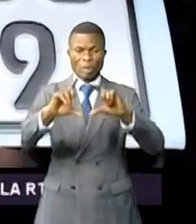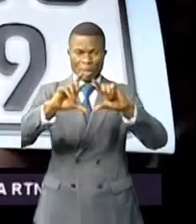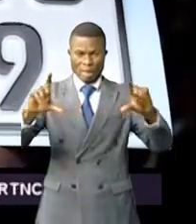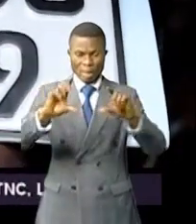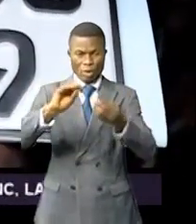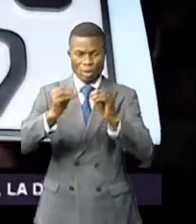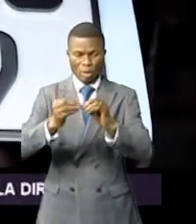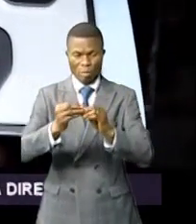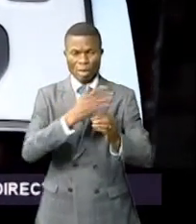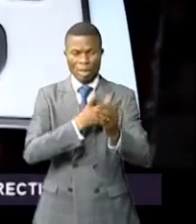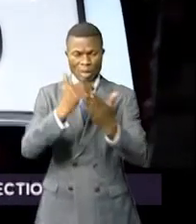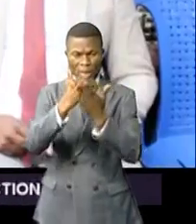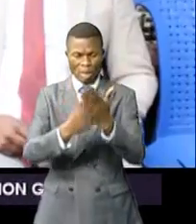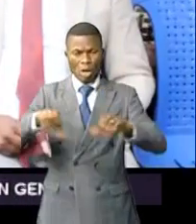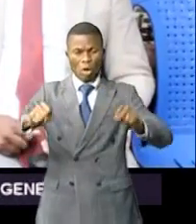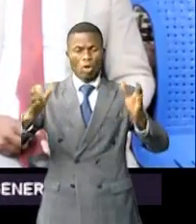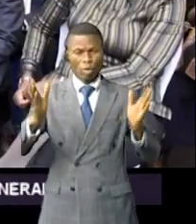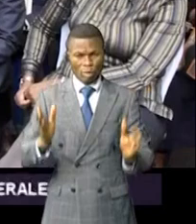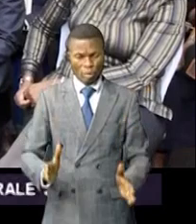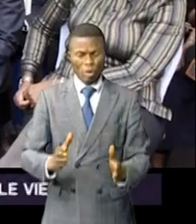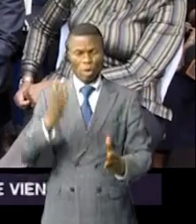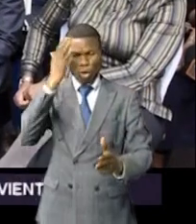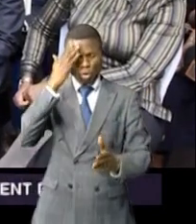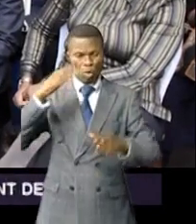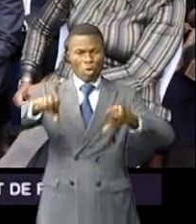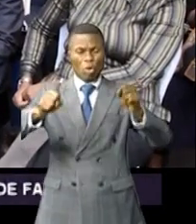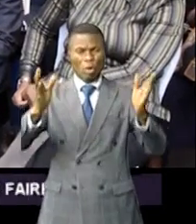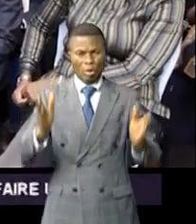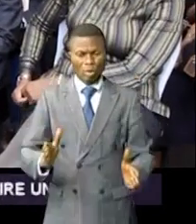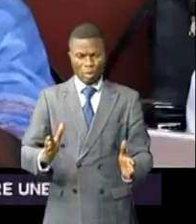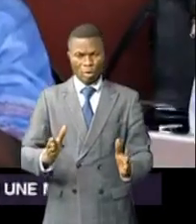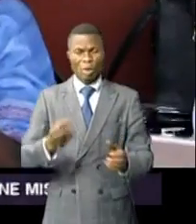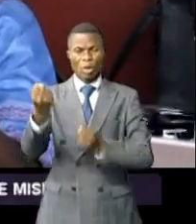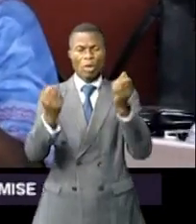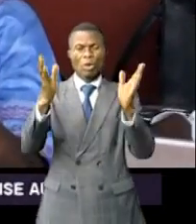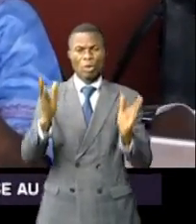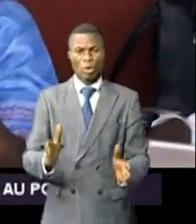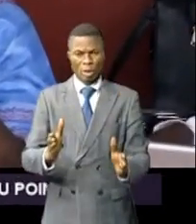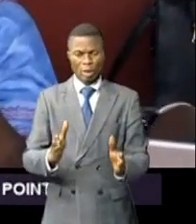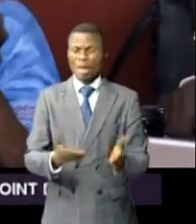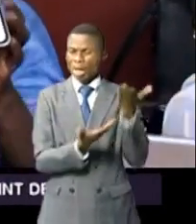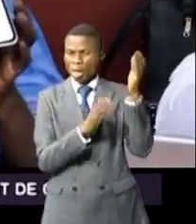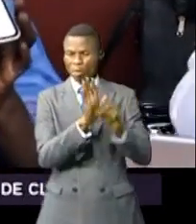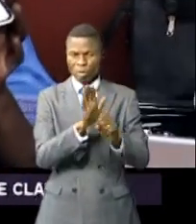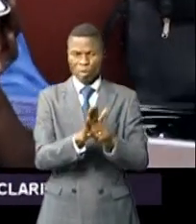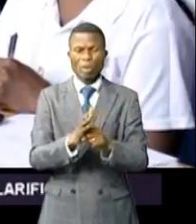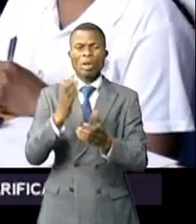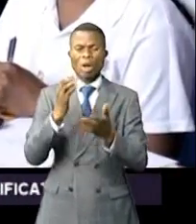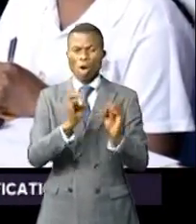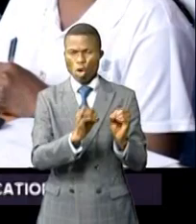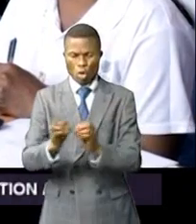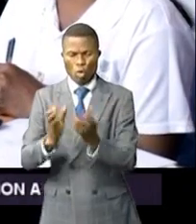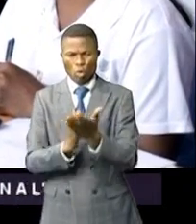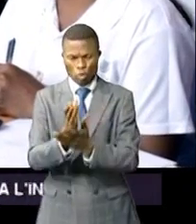et d'identification des motocyclistes. Identifier les motocyclistes et leurs conducteurs est très capital pour mettre de l'ordre dans